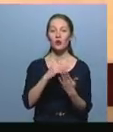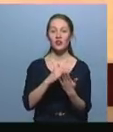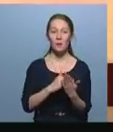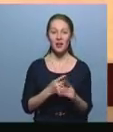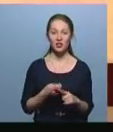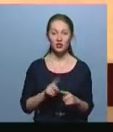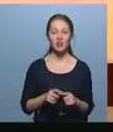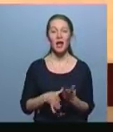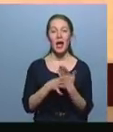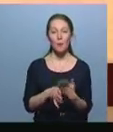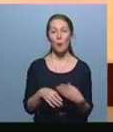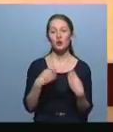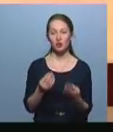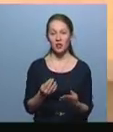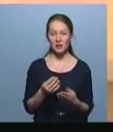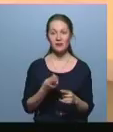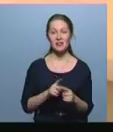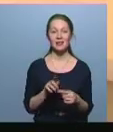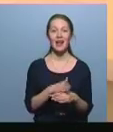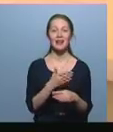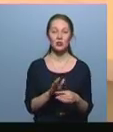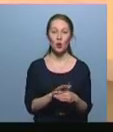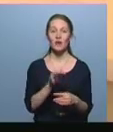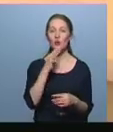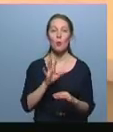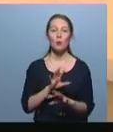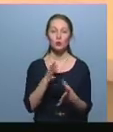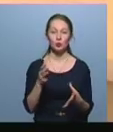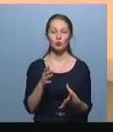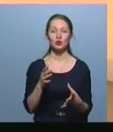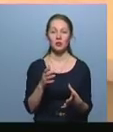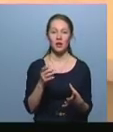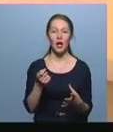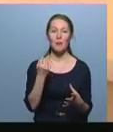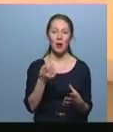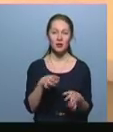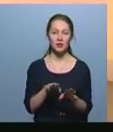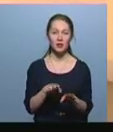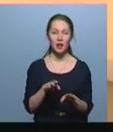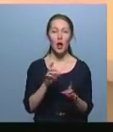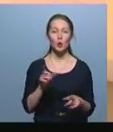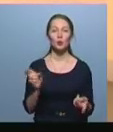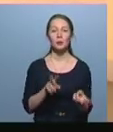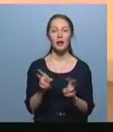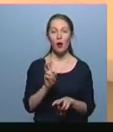им помощь, но эта категория, во всяком случае, в моей практике очень мала, а люди приходят